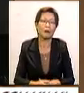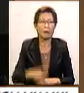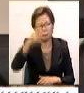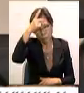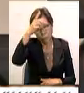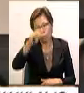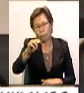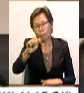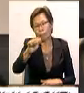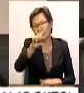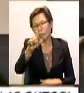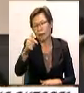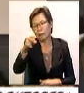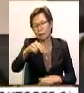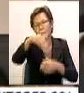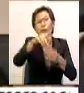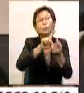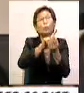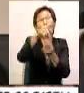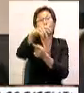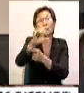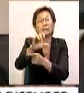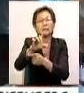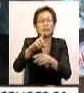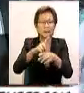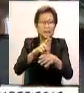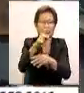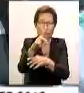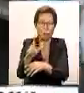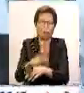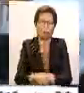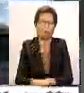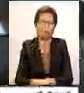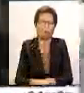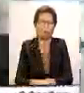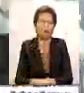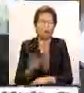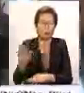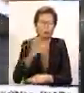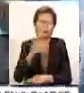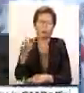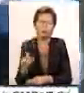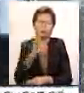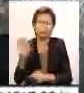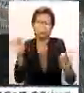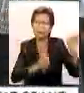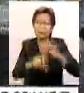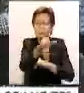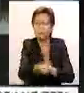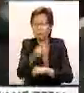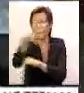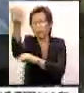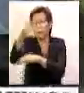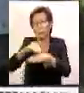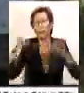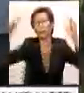Datuk Seri Mazlan ditemui pada sidang media di Ibu Pejabat Polis Kontinjen Kuala Lumpur. Sementara itu, beliau berkata tiada mana-mana individu yang berucap